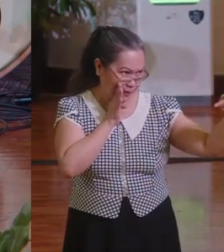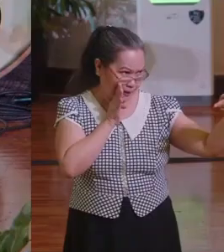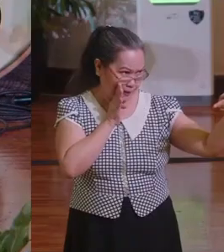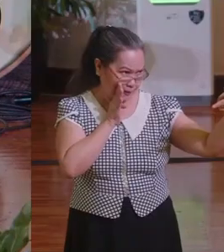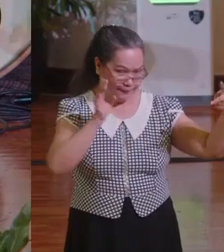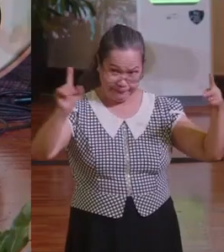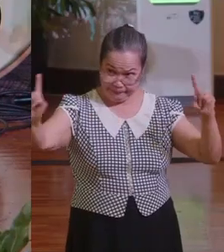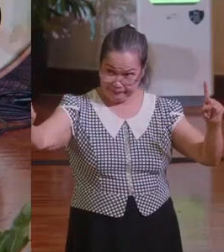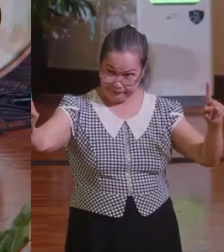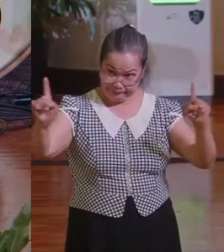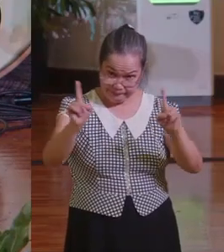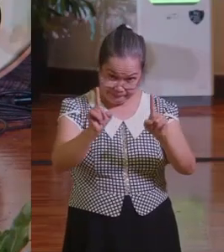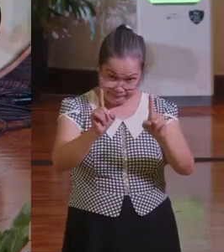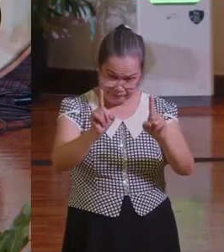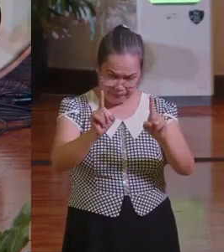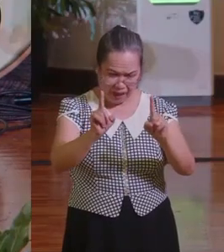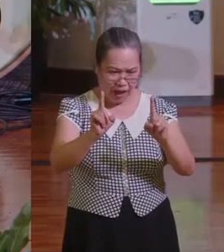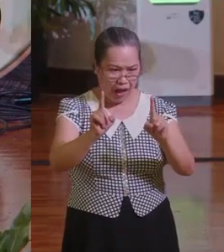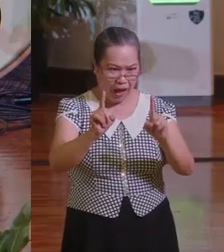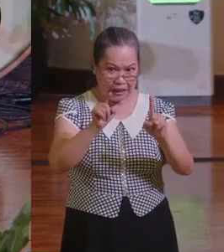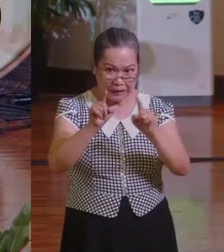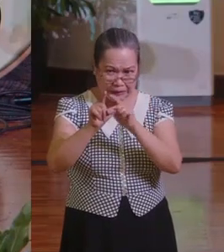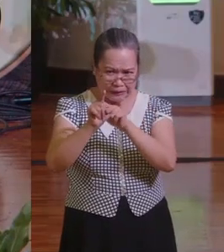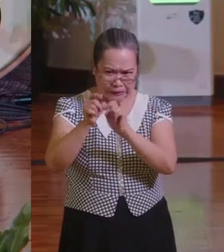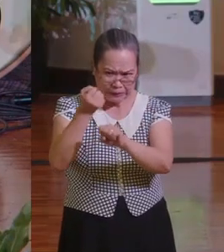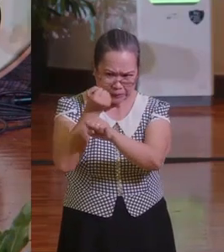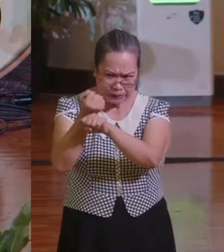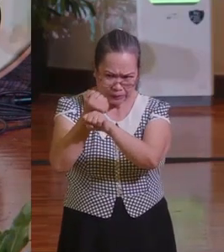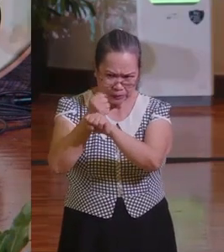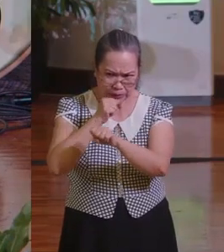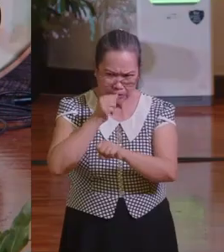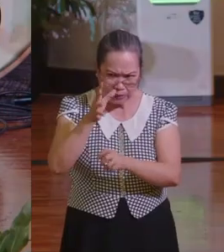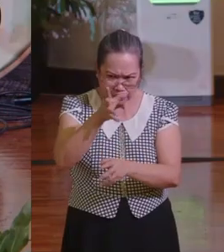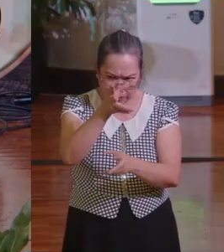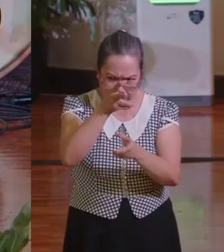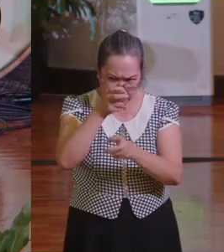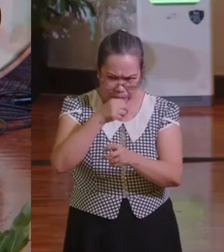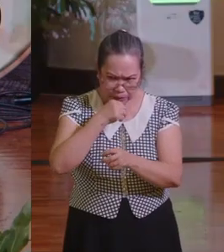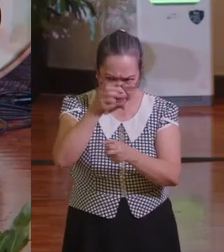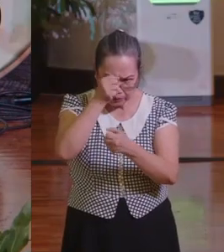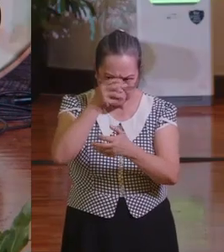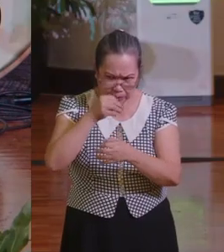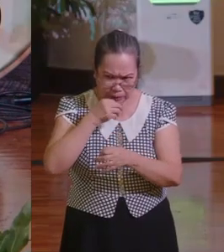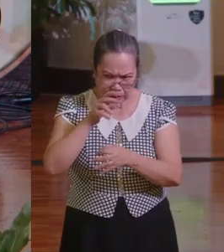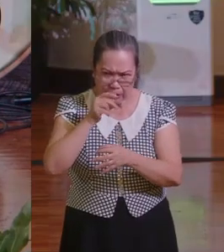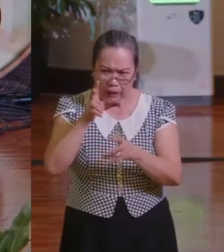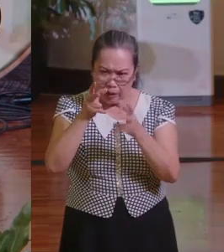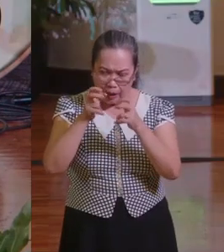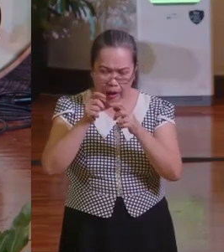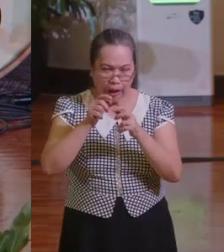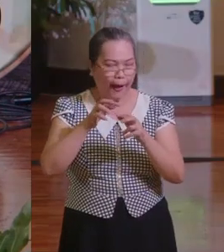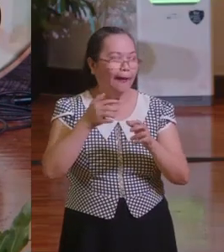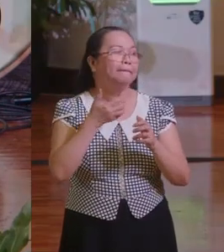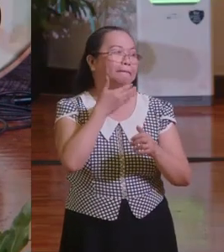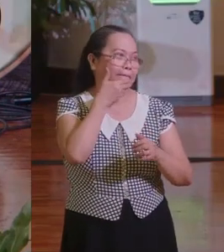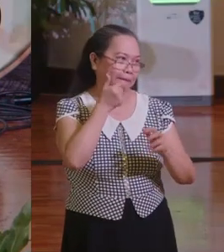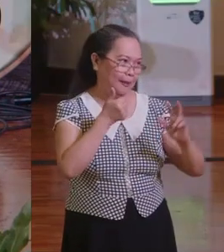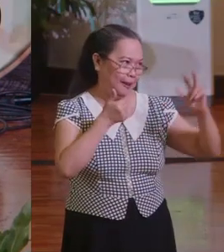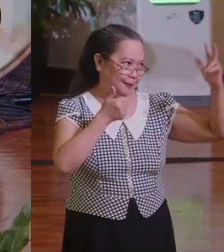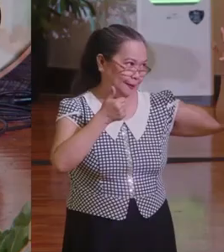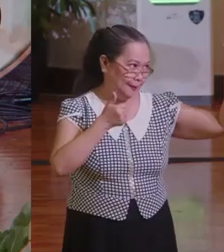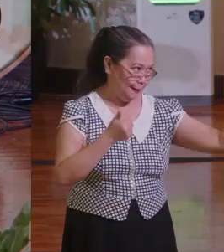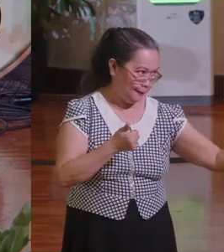if he does not listen, take one or two others along with you, that every charge may be established by the evidence of 2 or